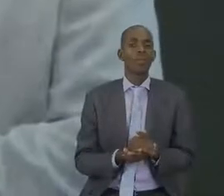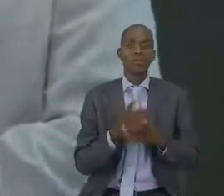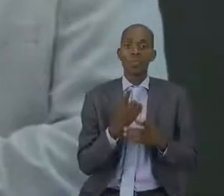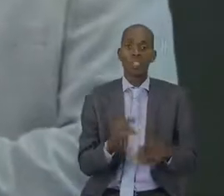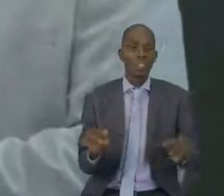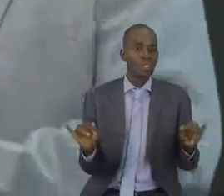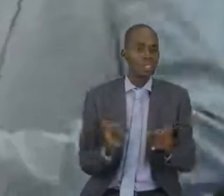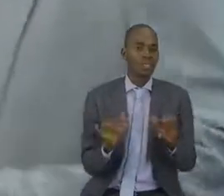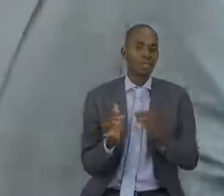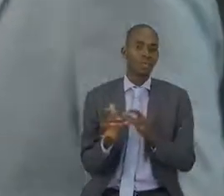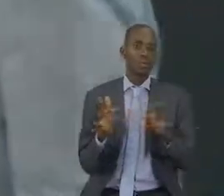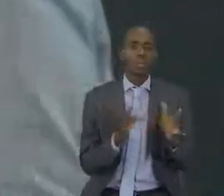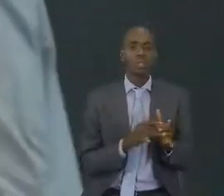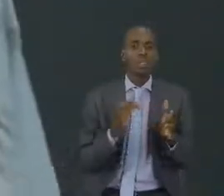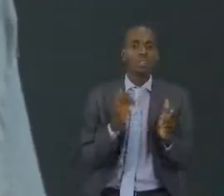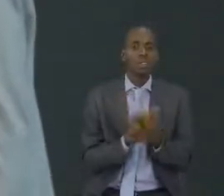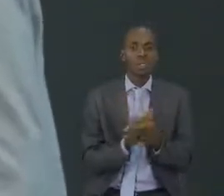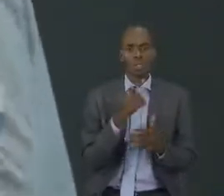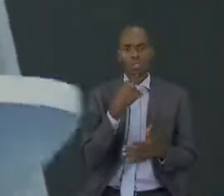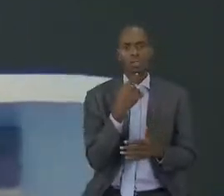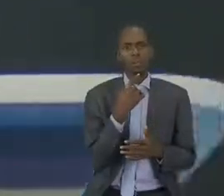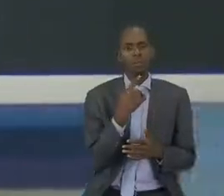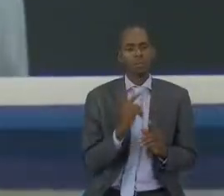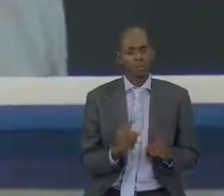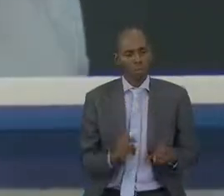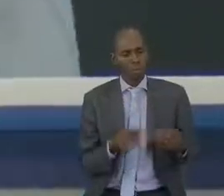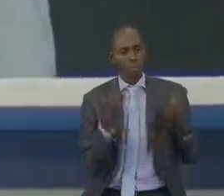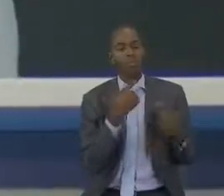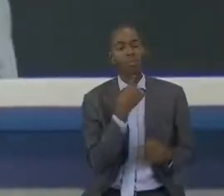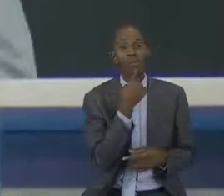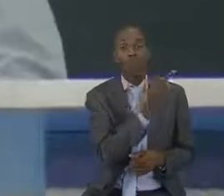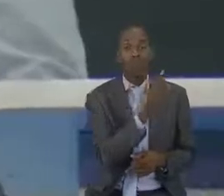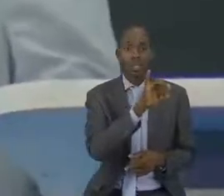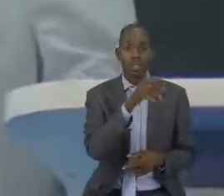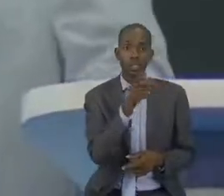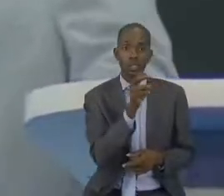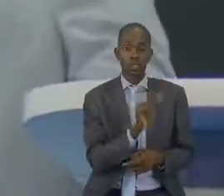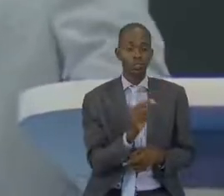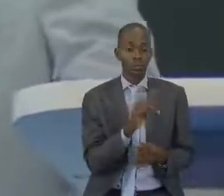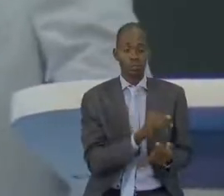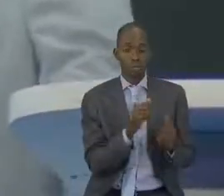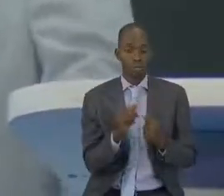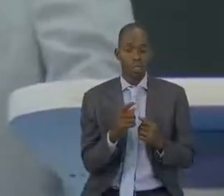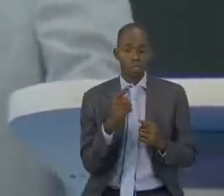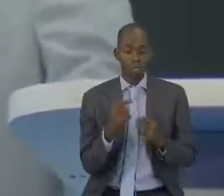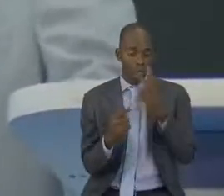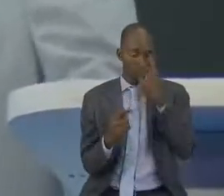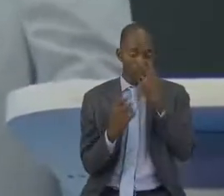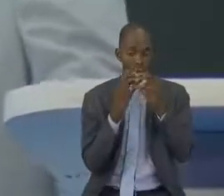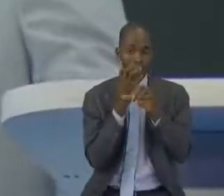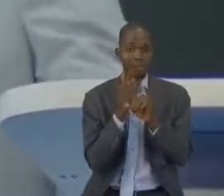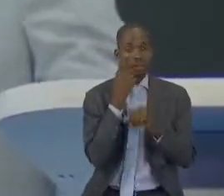Jésus qui a dit, allez, dites à Jean, que les aveugles reçoivent leur vue,